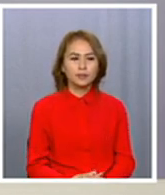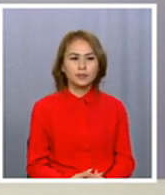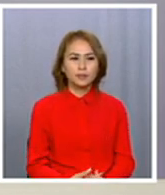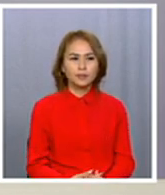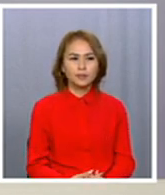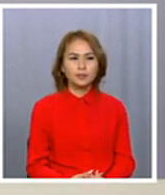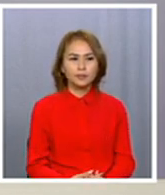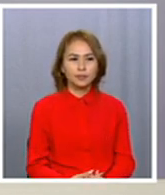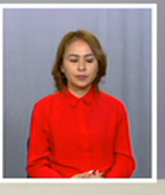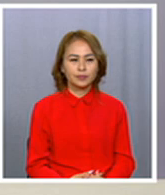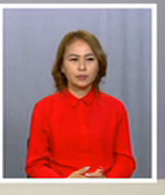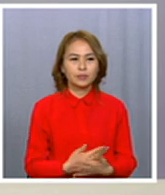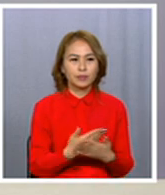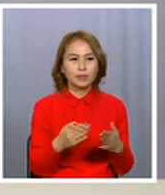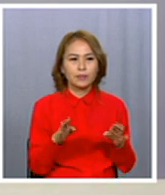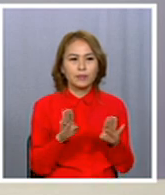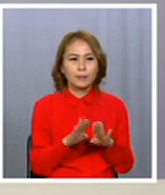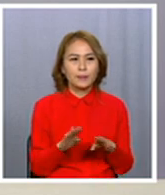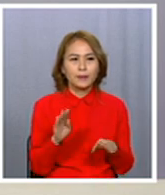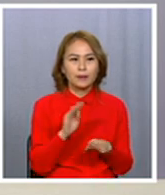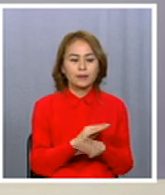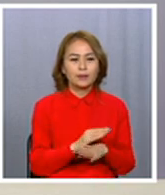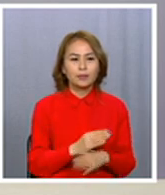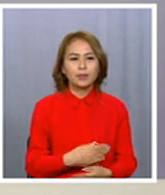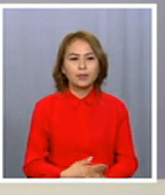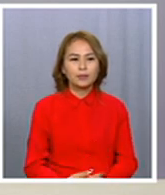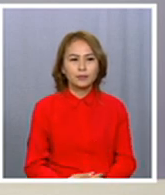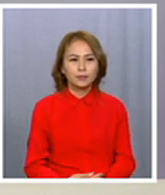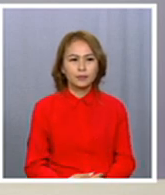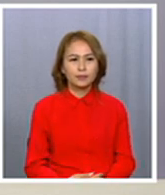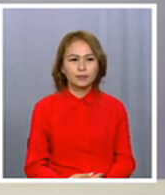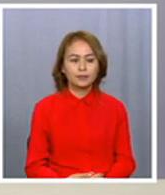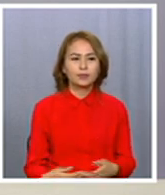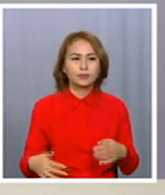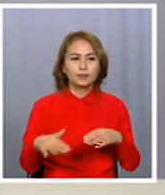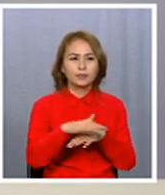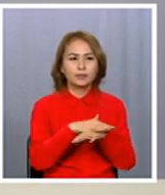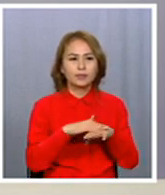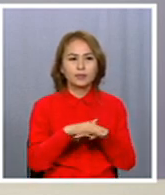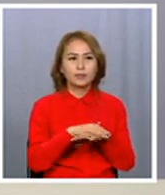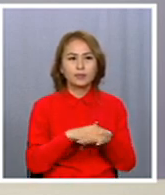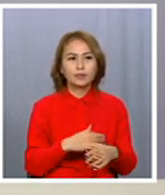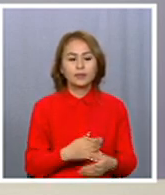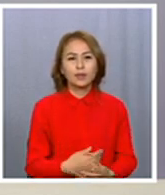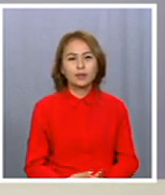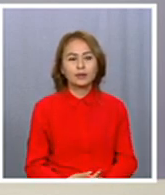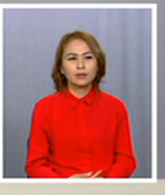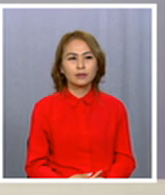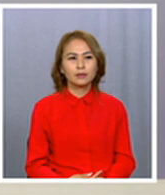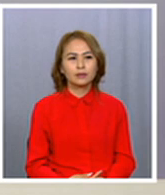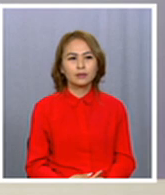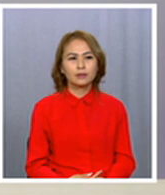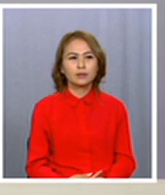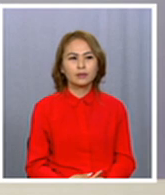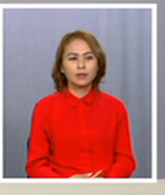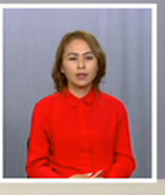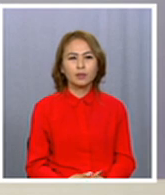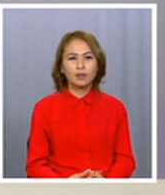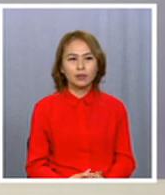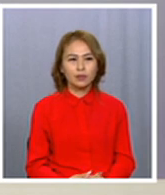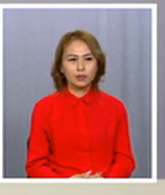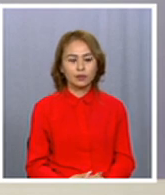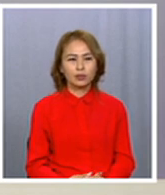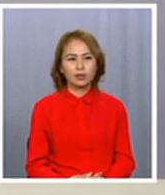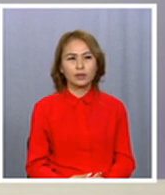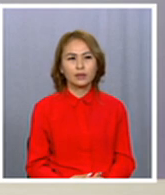Жарайсыздар. Енді аспан денелері туралы, аспан әлемі жайында толық ақпарат алу үшін